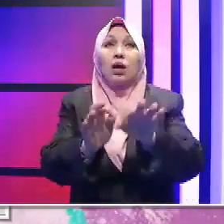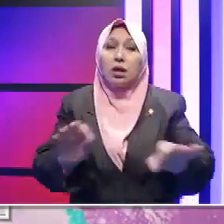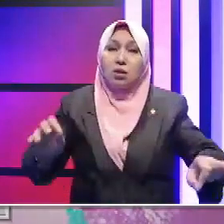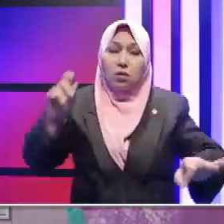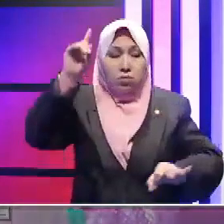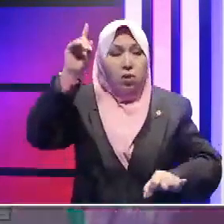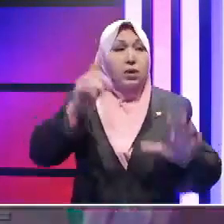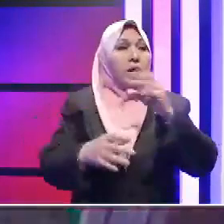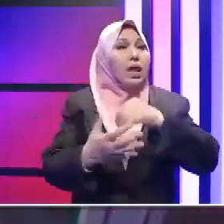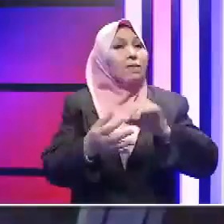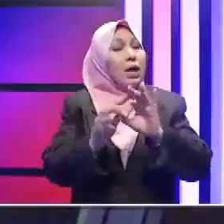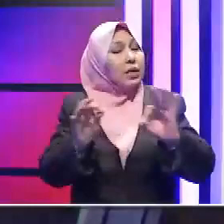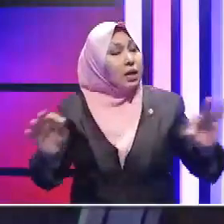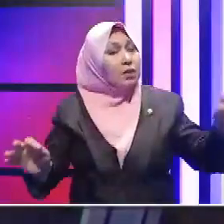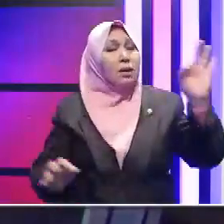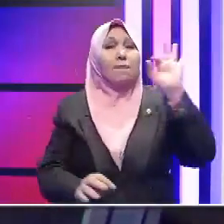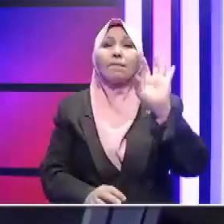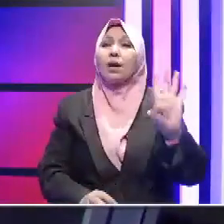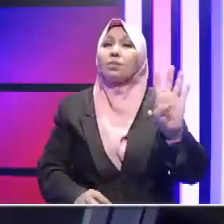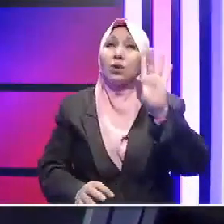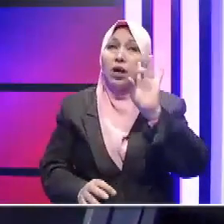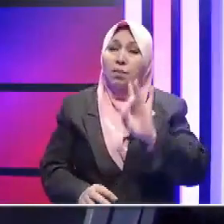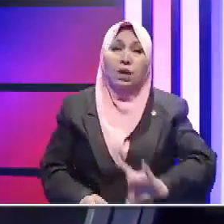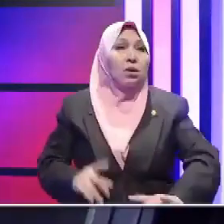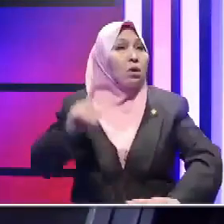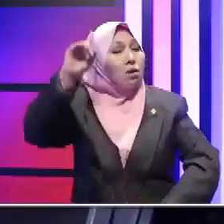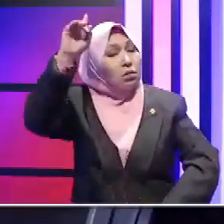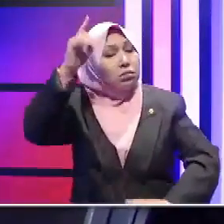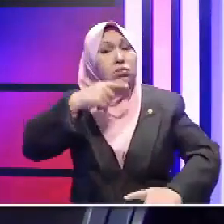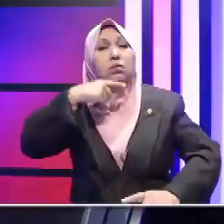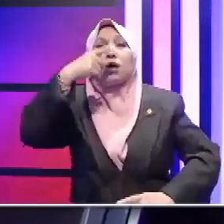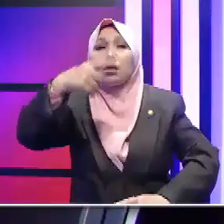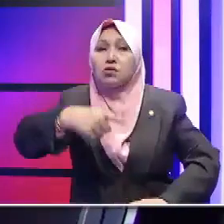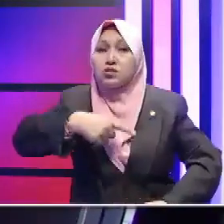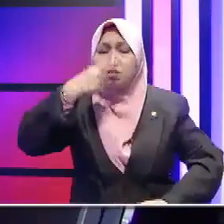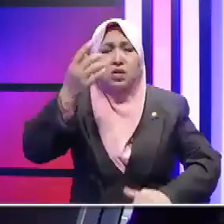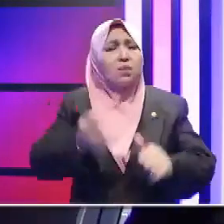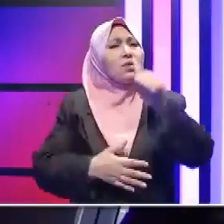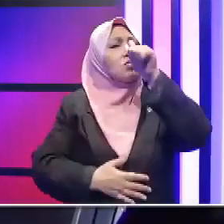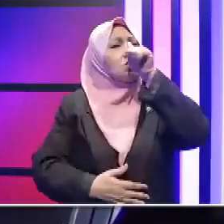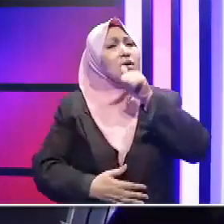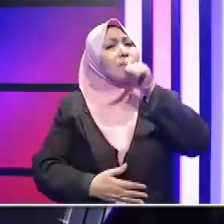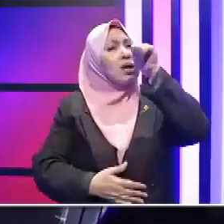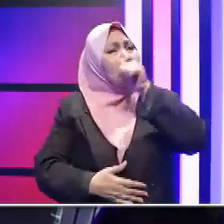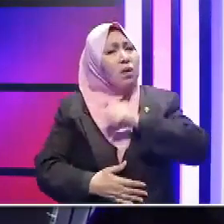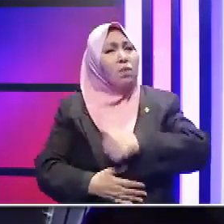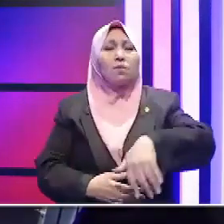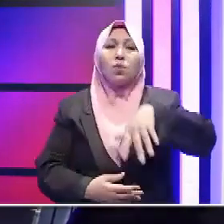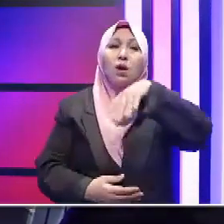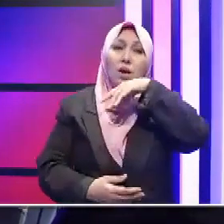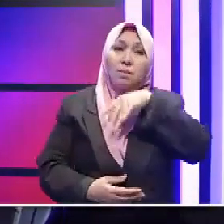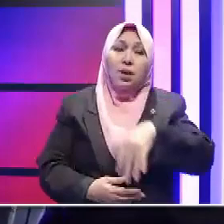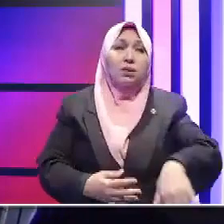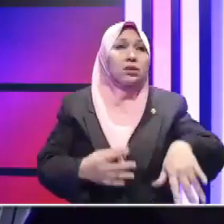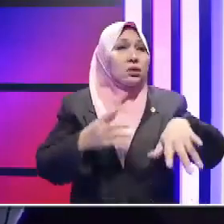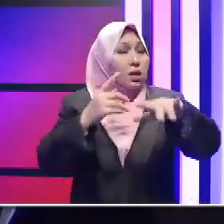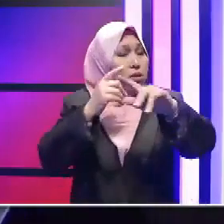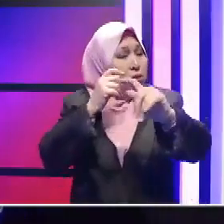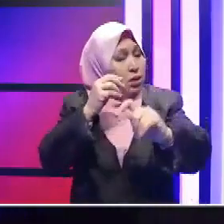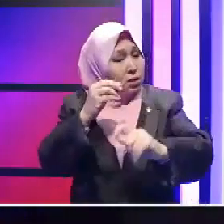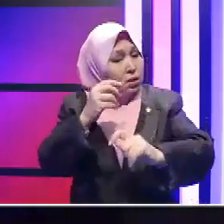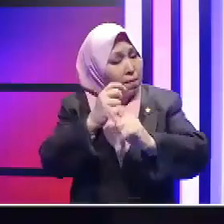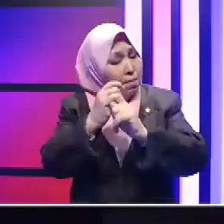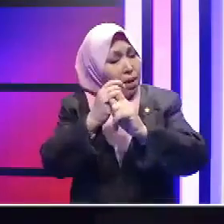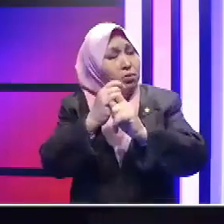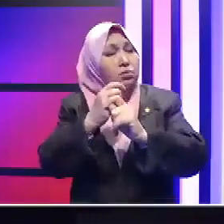dalam ayat yang ke-48 Allah ta'ala berfirman maka bersabarlah engkau wahai Muhammad terhadap ketetapan Tuhanmu